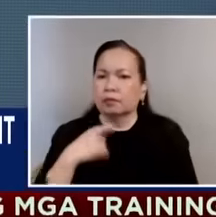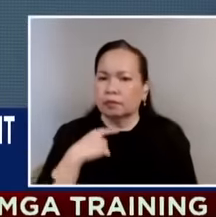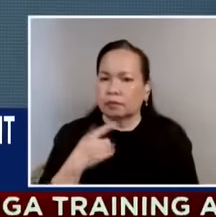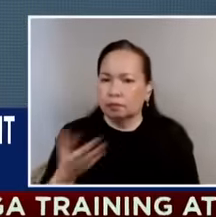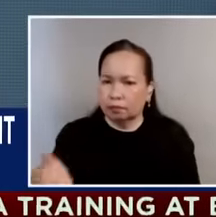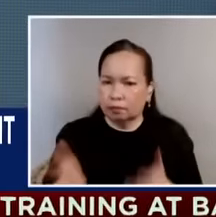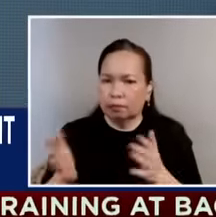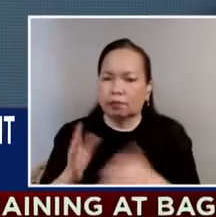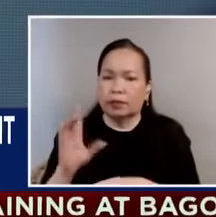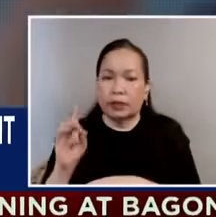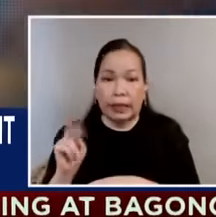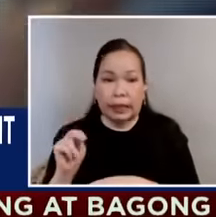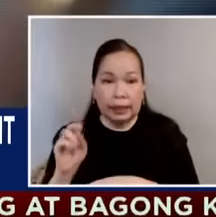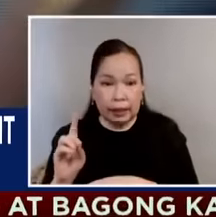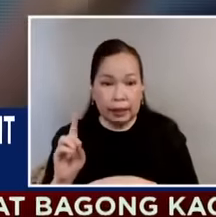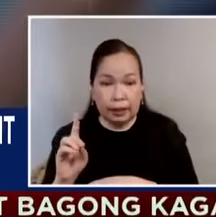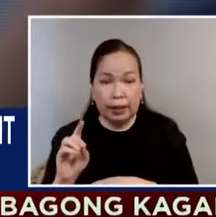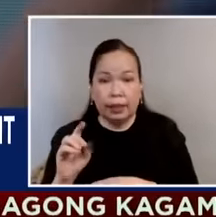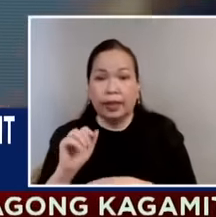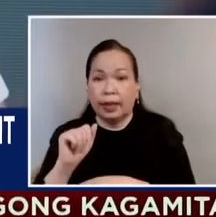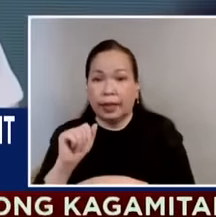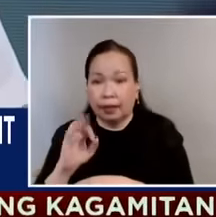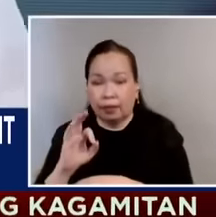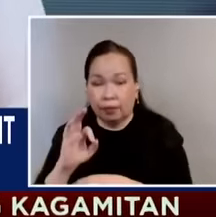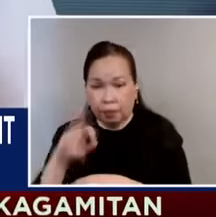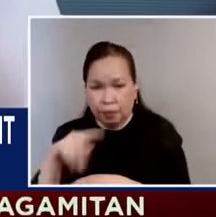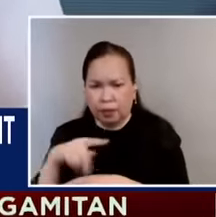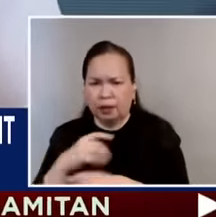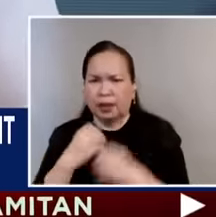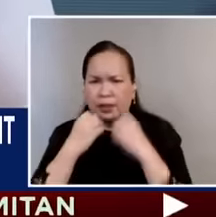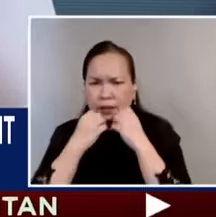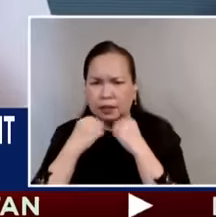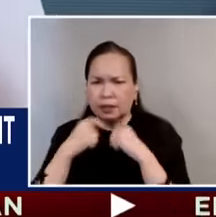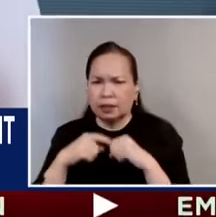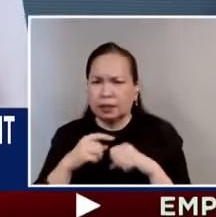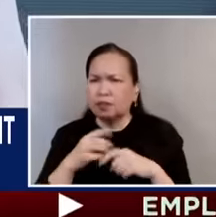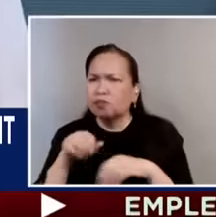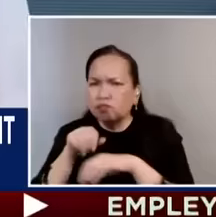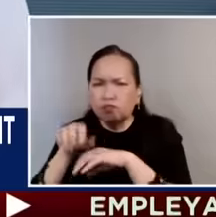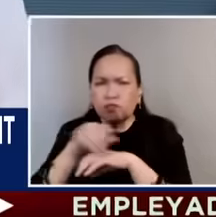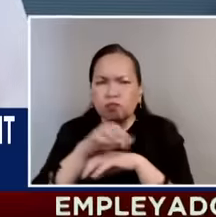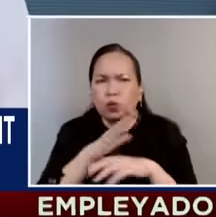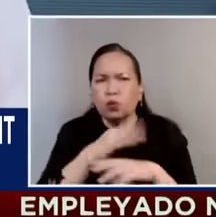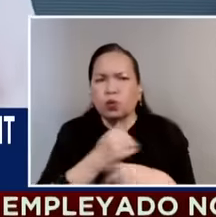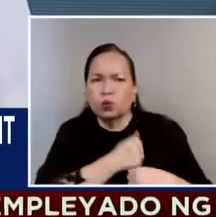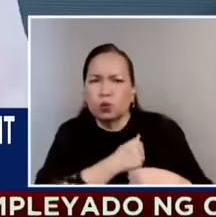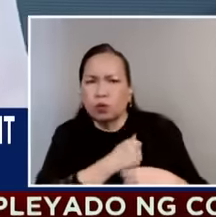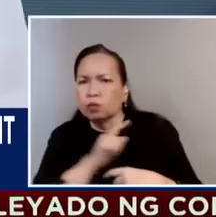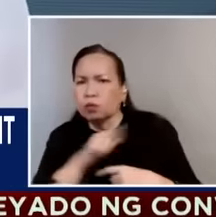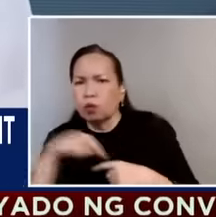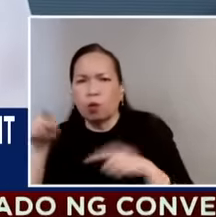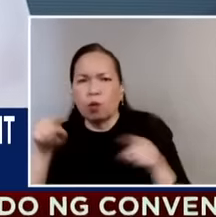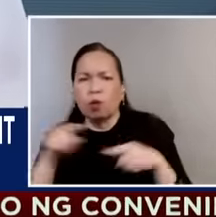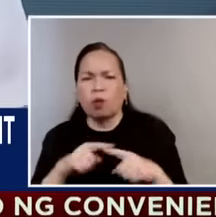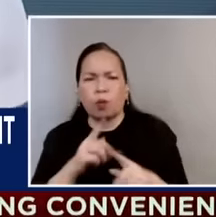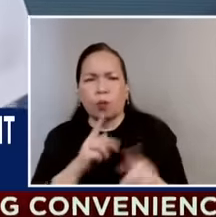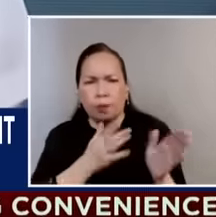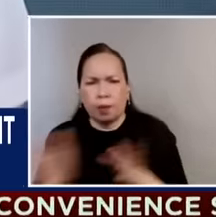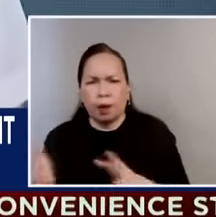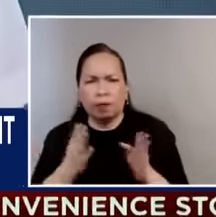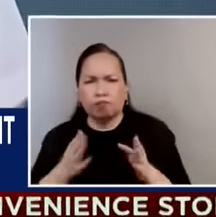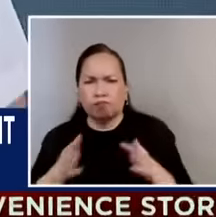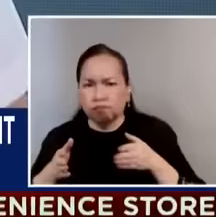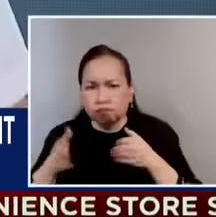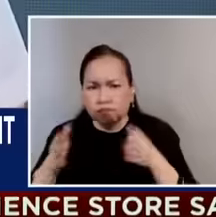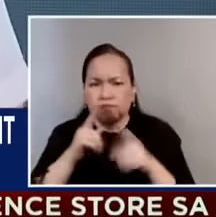to maximize and strategically review the deployment of our forces to ensure that their strategies remain responsive